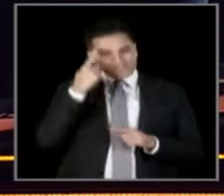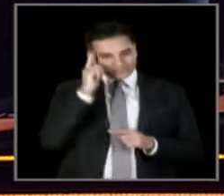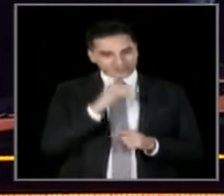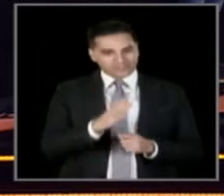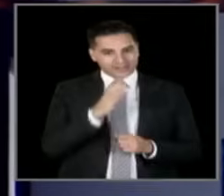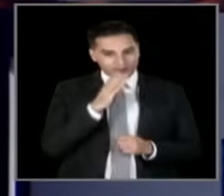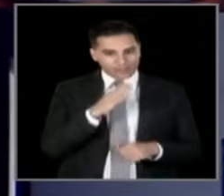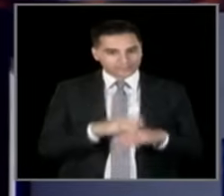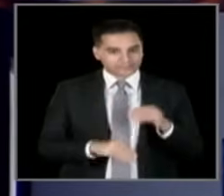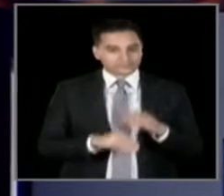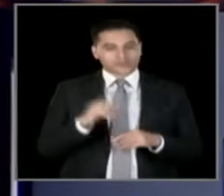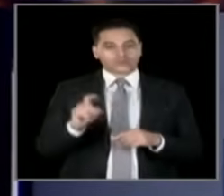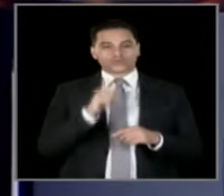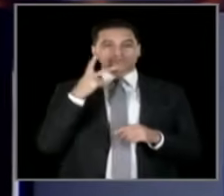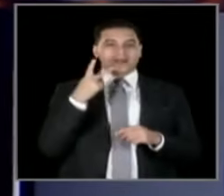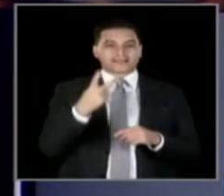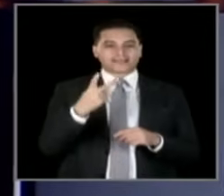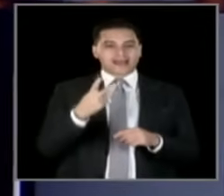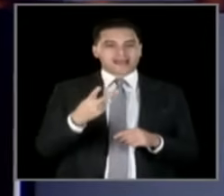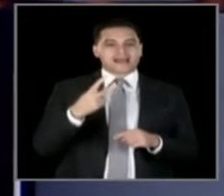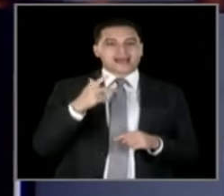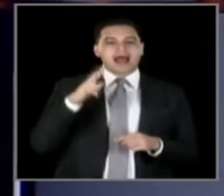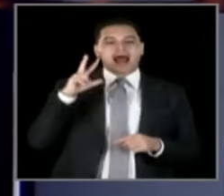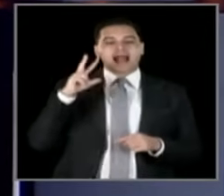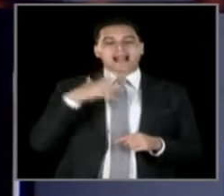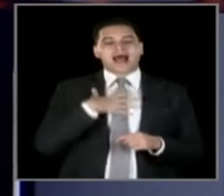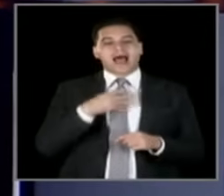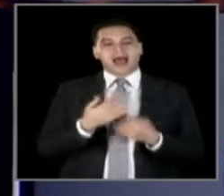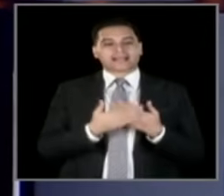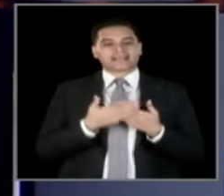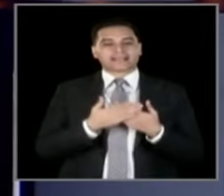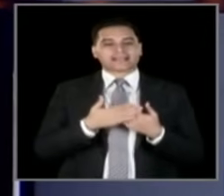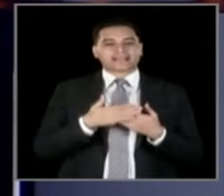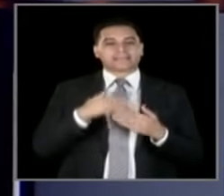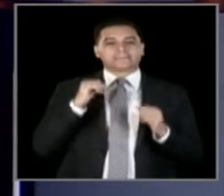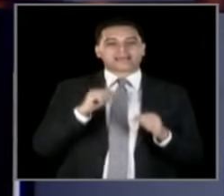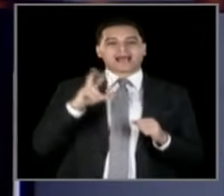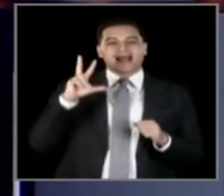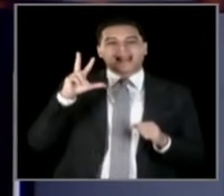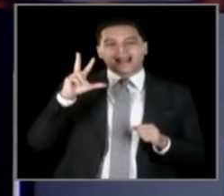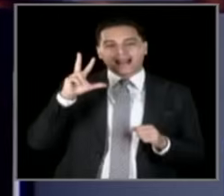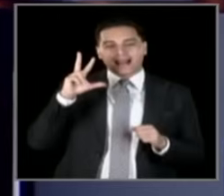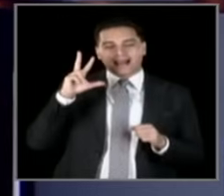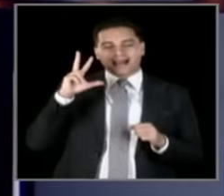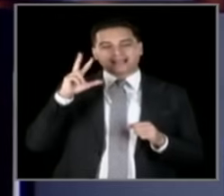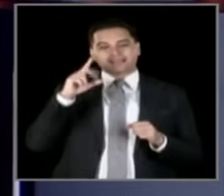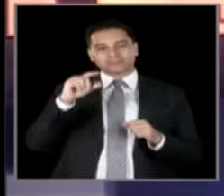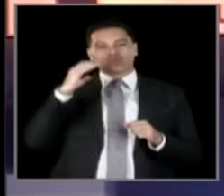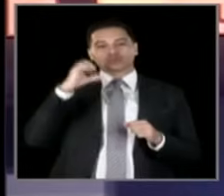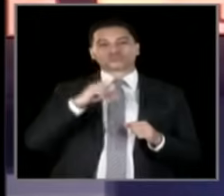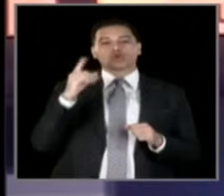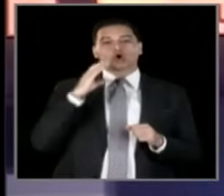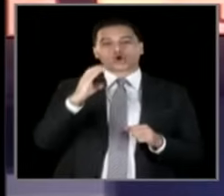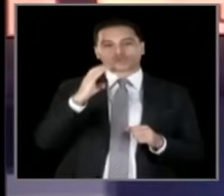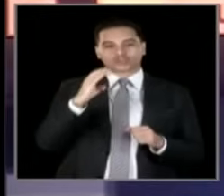تجاوبتش. السؤال الثاني، الحنين إلى كاتالونيا. جورج أورويل. مش لتشارلز ديكنز، لجورج